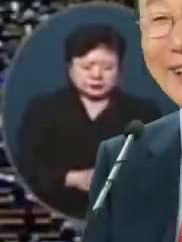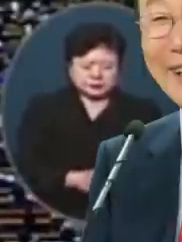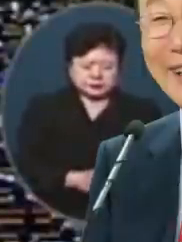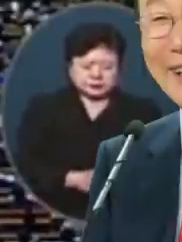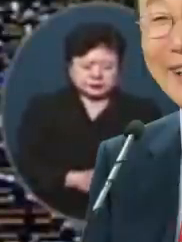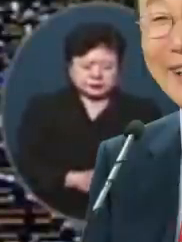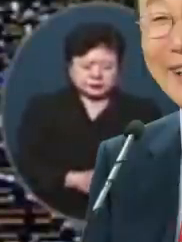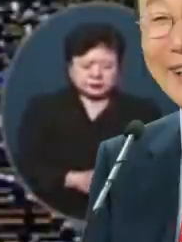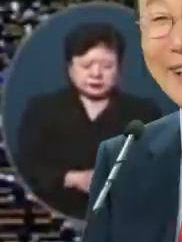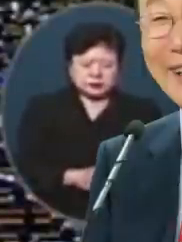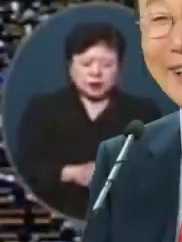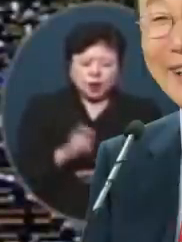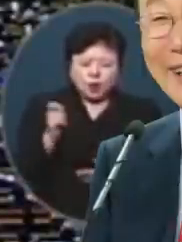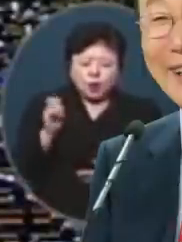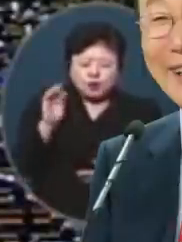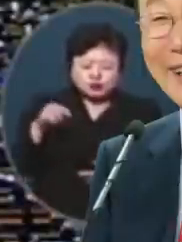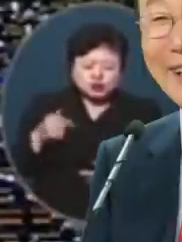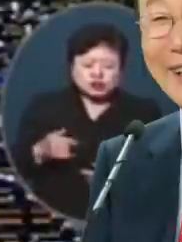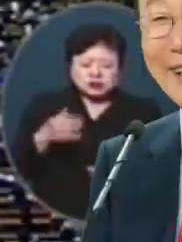고문으로 있었기 때문에